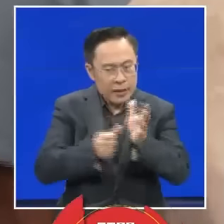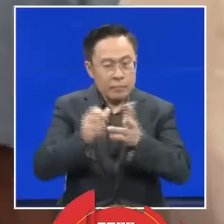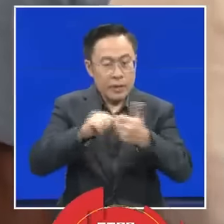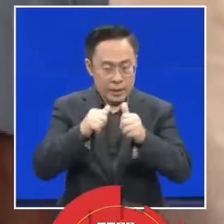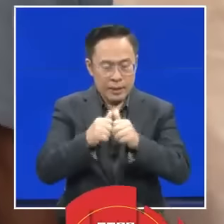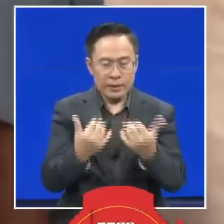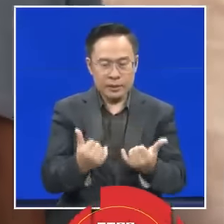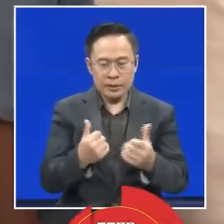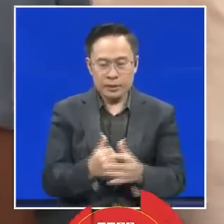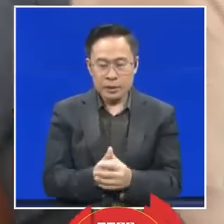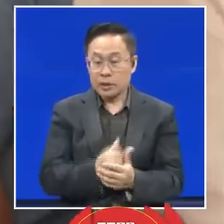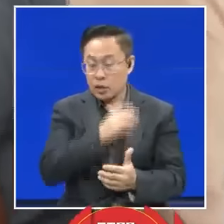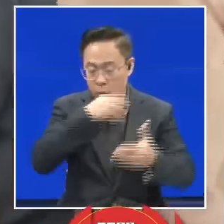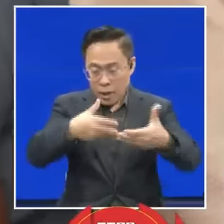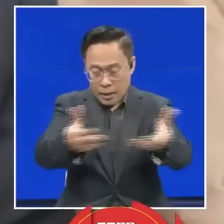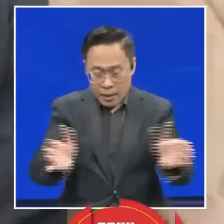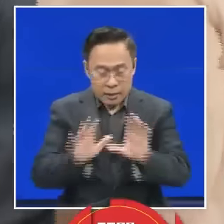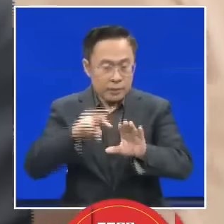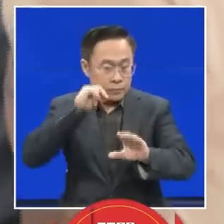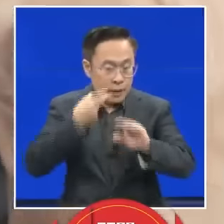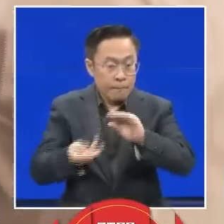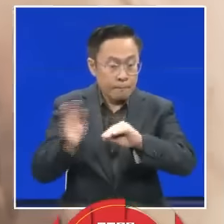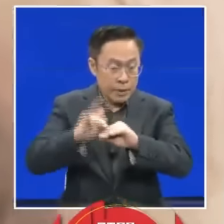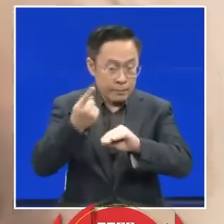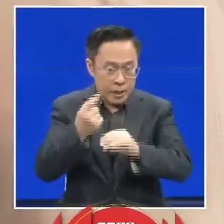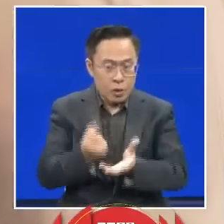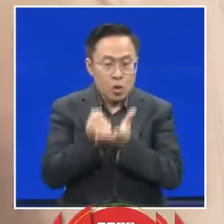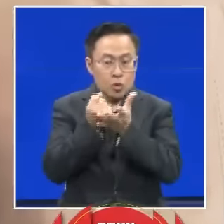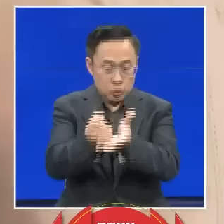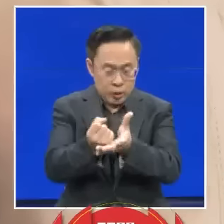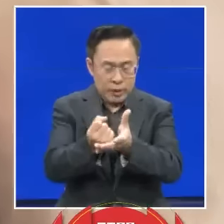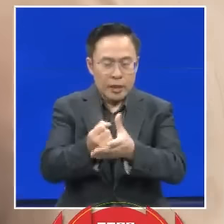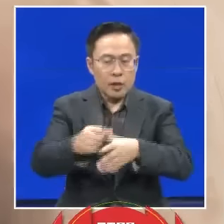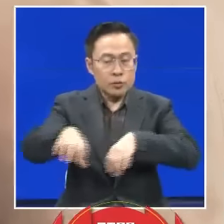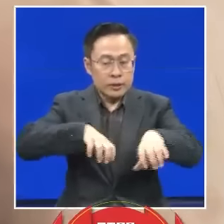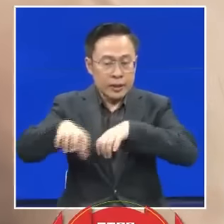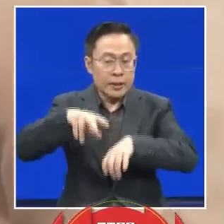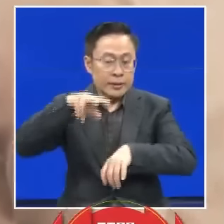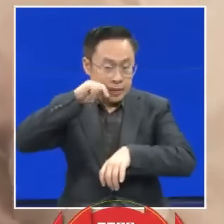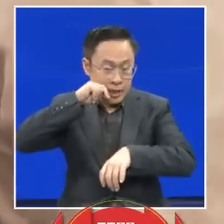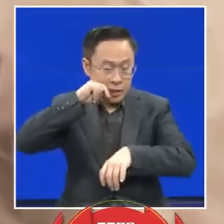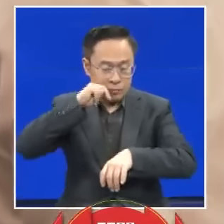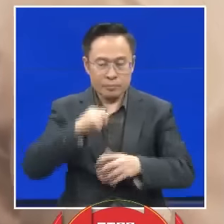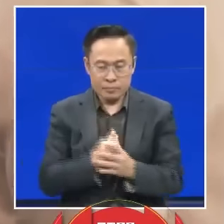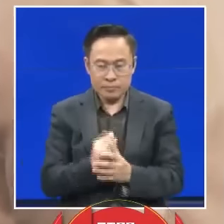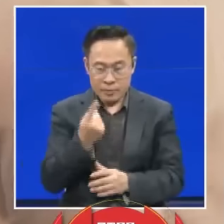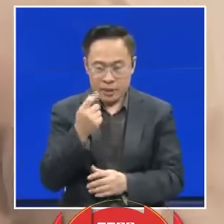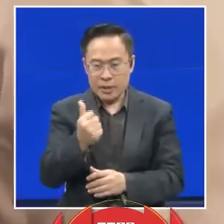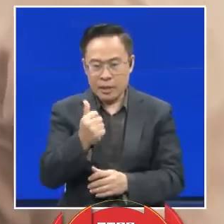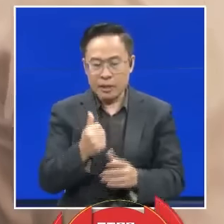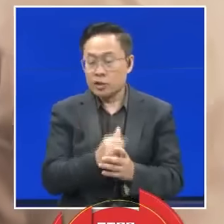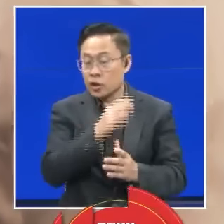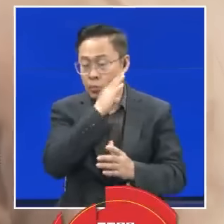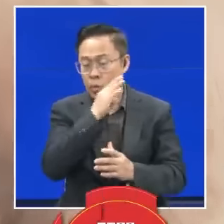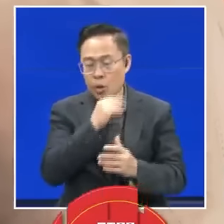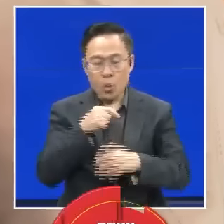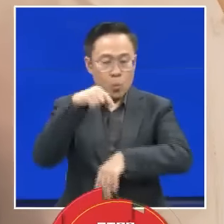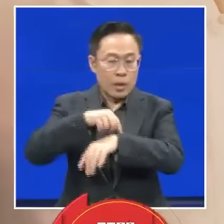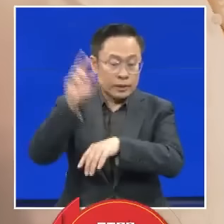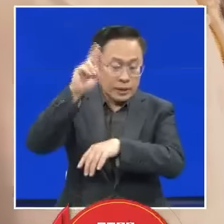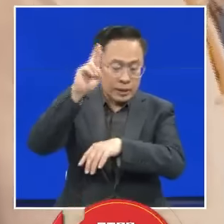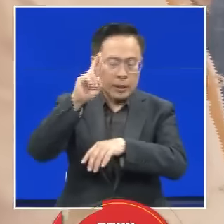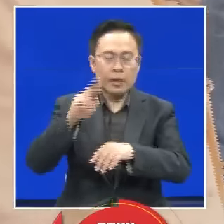รณ์มันก็คือถ้ามีตัวนี้เพิ่มเสร็จแล้วเนี่ยมันทำให้เราจะพักน้ำตัวนี้ครับเอาน้ำในช่วงกลางวันอย่างปล่อยเข้าไปในเมืองทำให้น้ำใสต